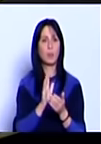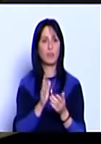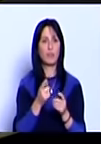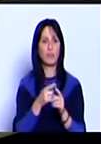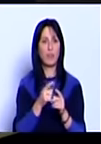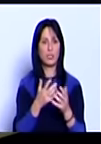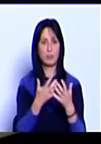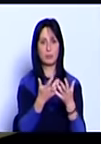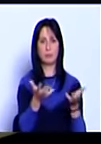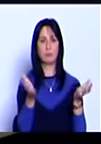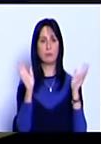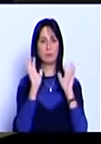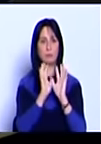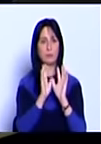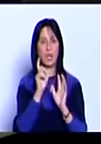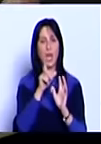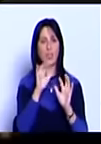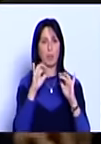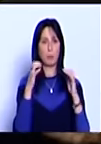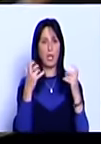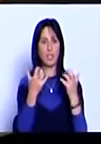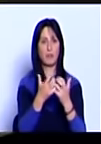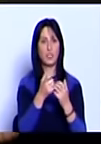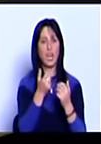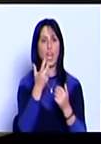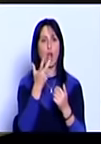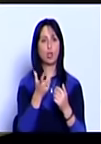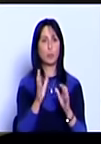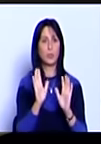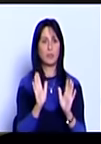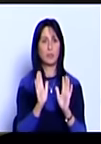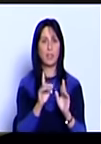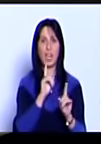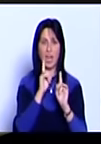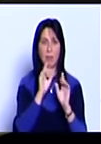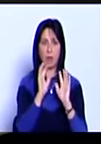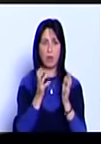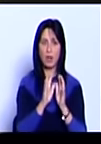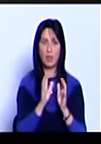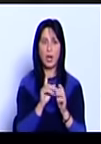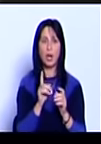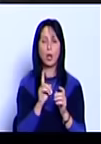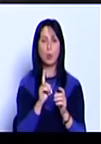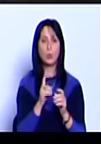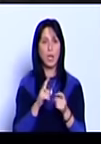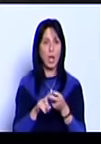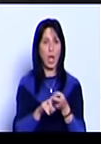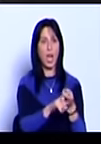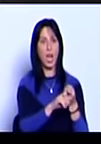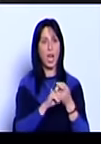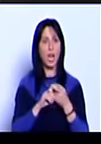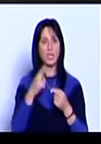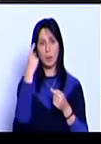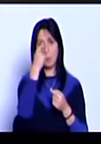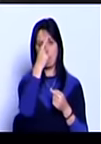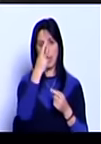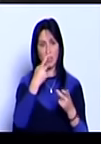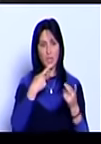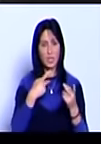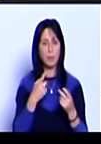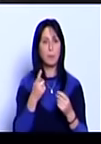კონგლომერატი თავყრილობა რაღაც ადამიანთა რაოდენობის რაღაცა კრებითობა არამედ რაღაცა მათ აერთიანებს საერთო ბედისწერა და